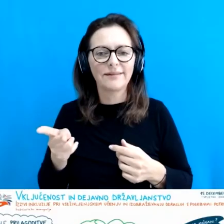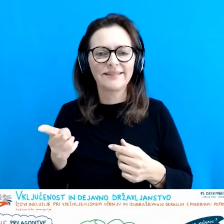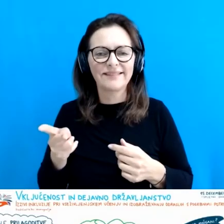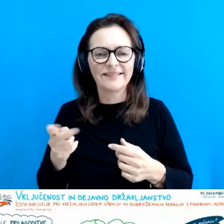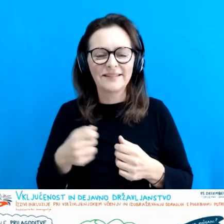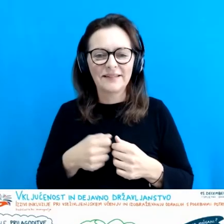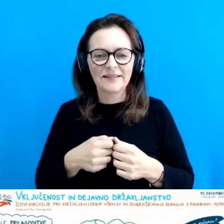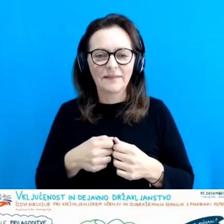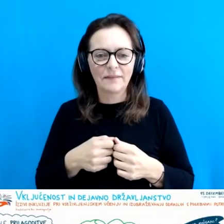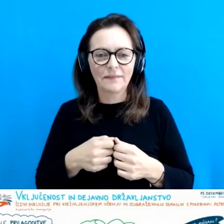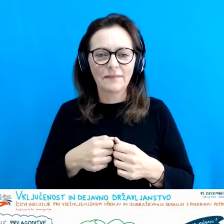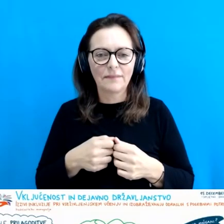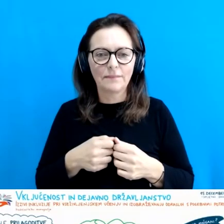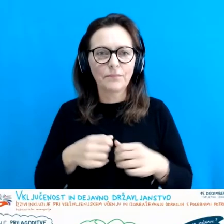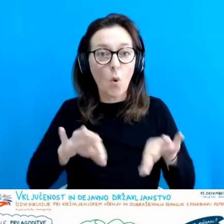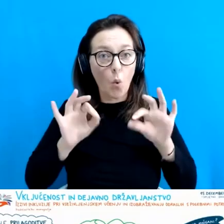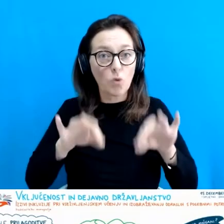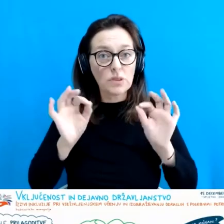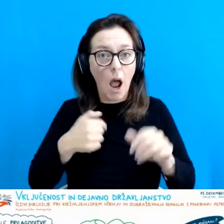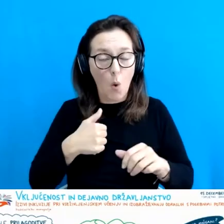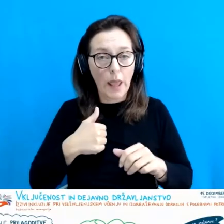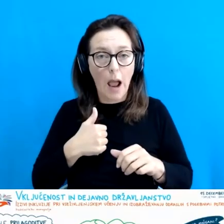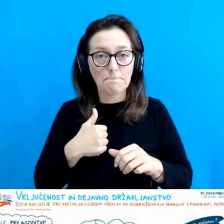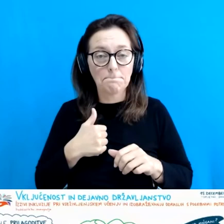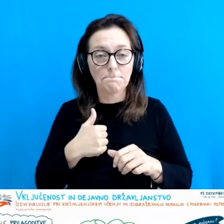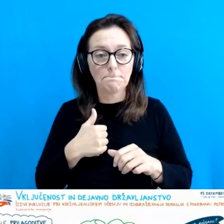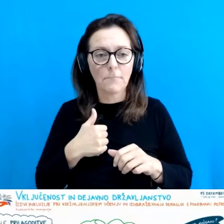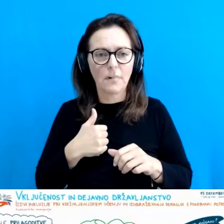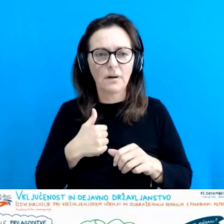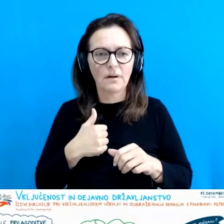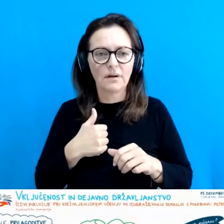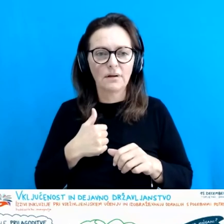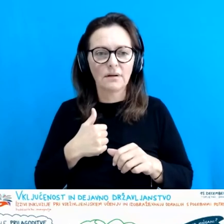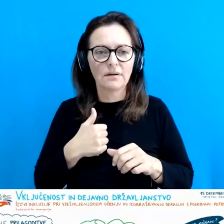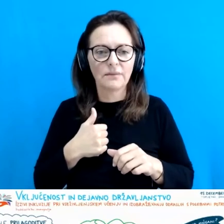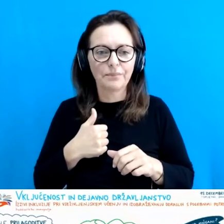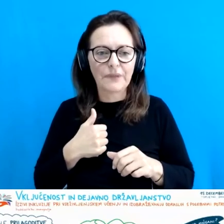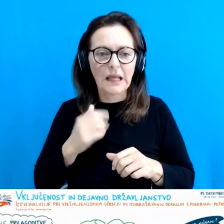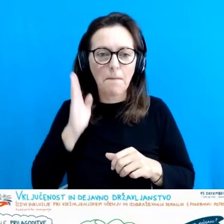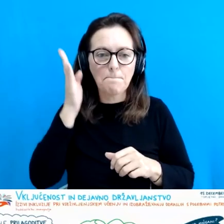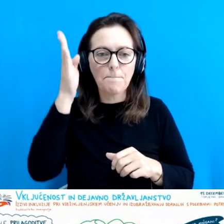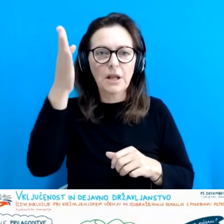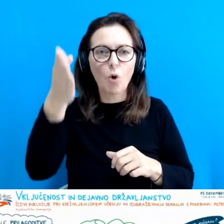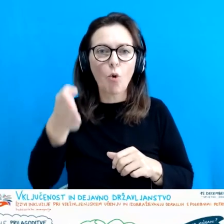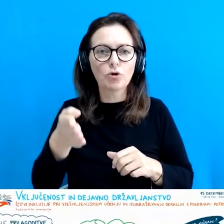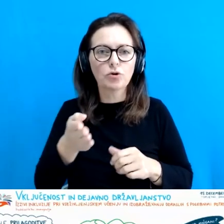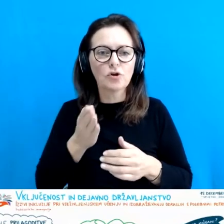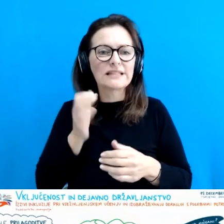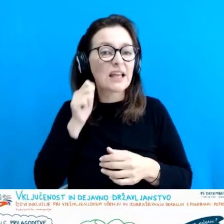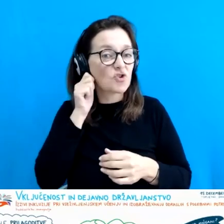veseli. Ugotavljam, da je prihodnost